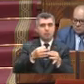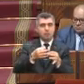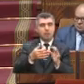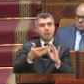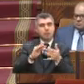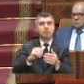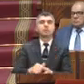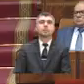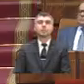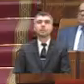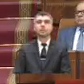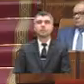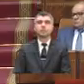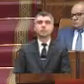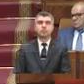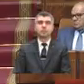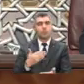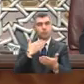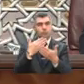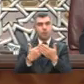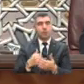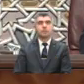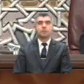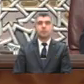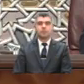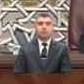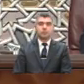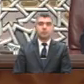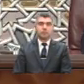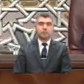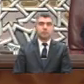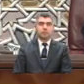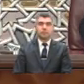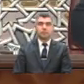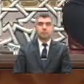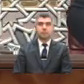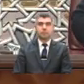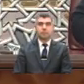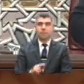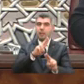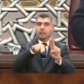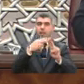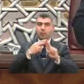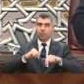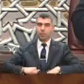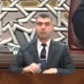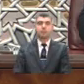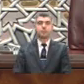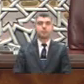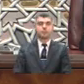العدالة الرقمنة. شكرا. شكرا السيد النائب، والجواب للسيد الوزير